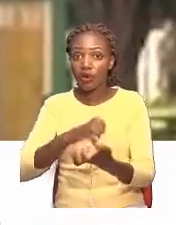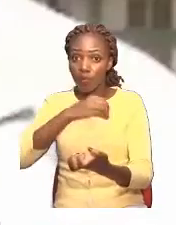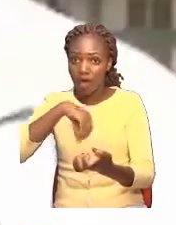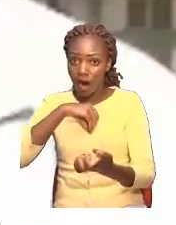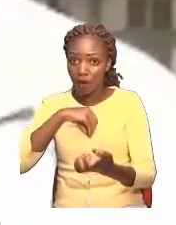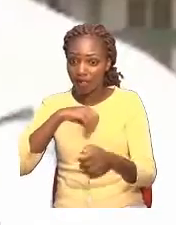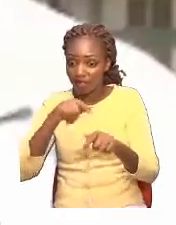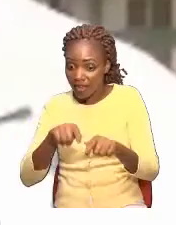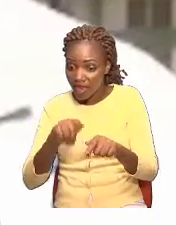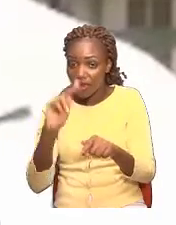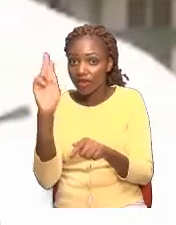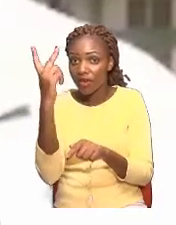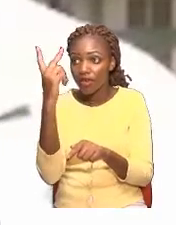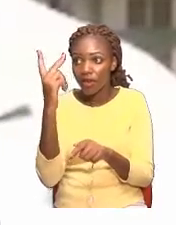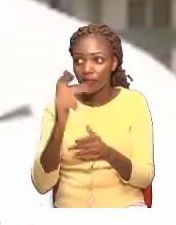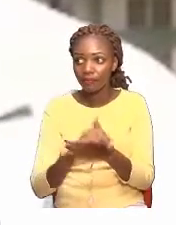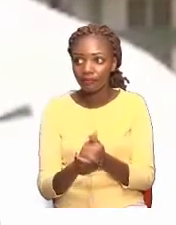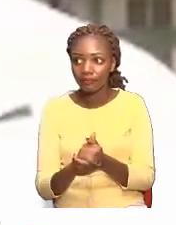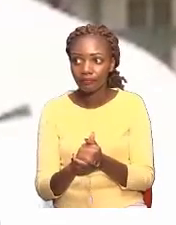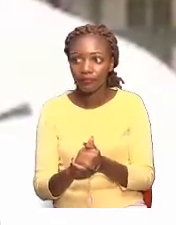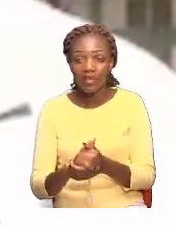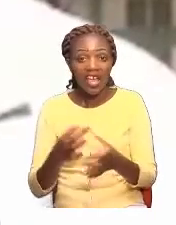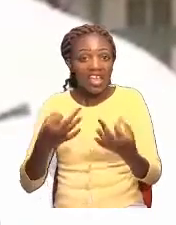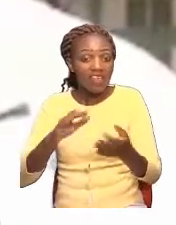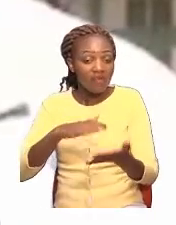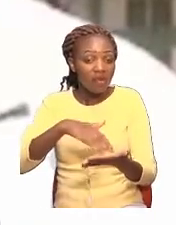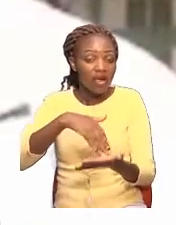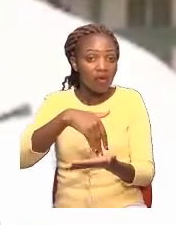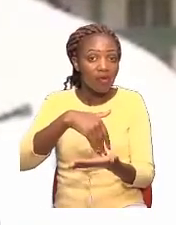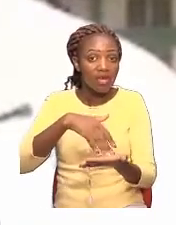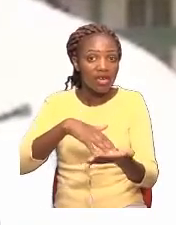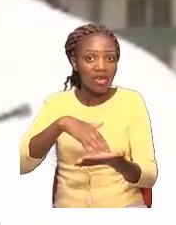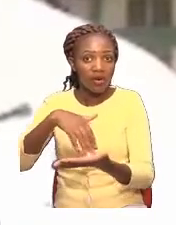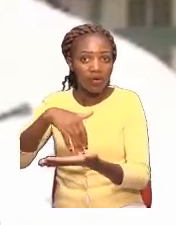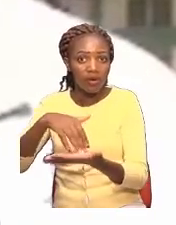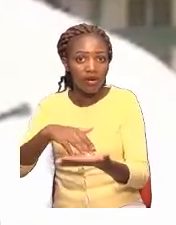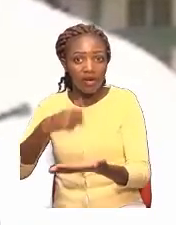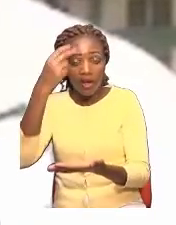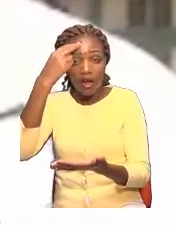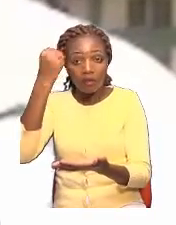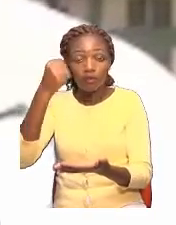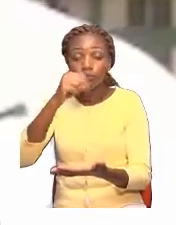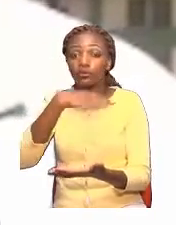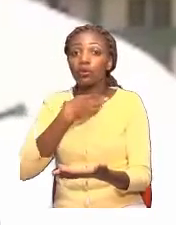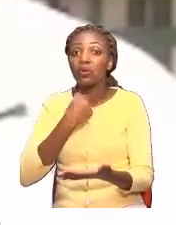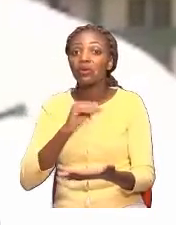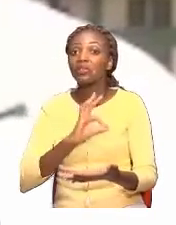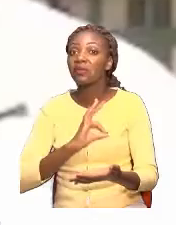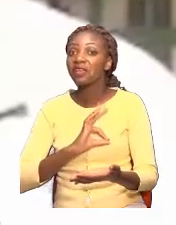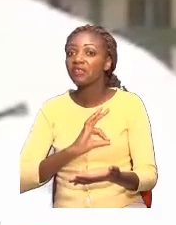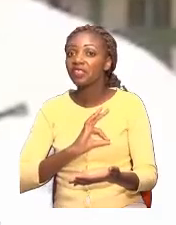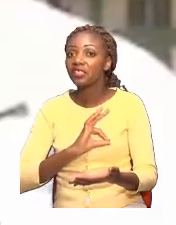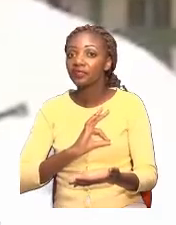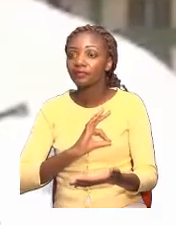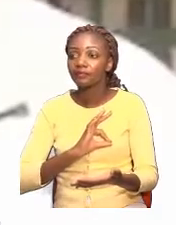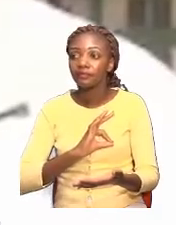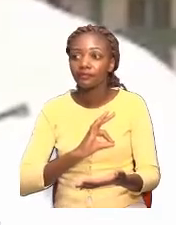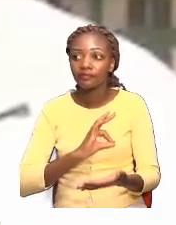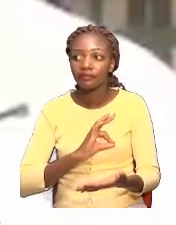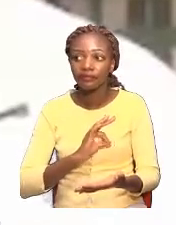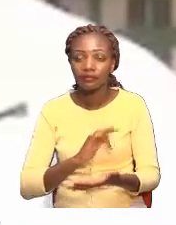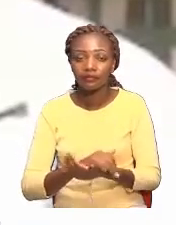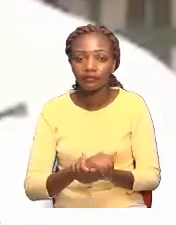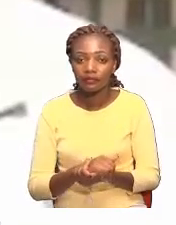wakenya tukiumbaumba kwa ajili ya kupata Pato letu ambayo